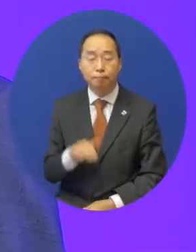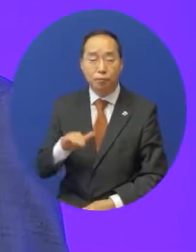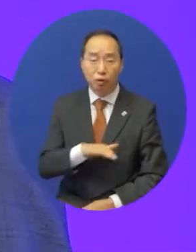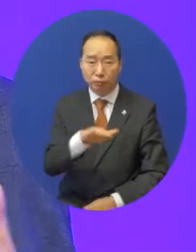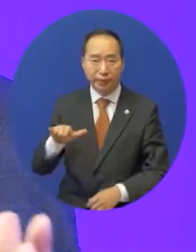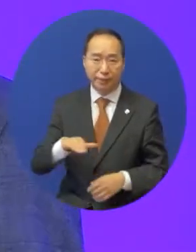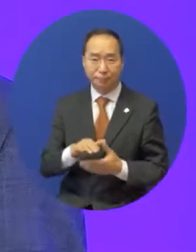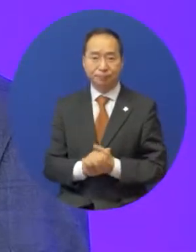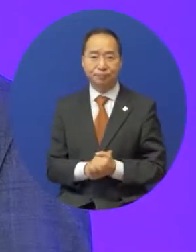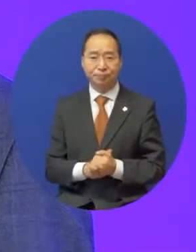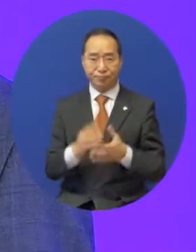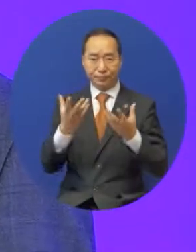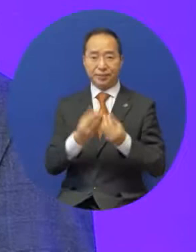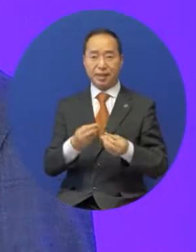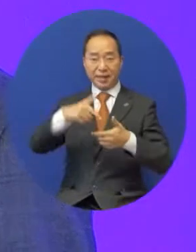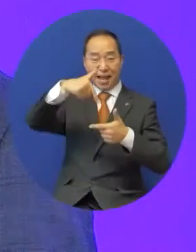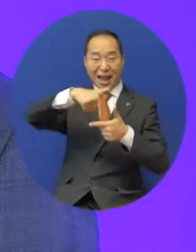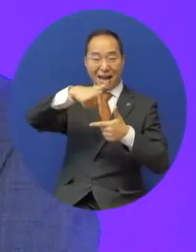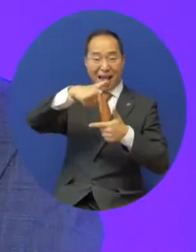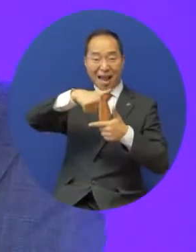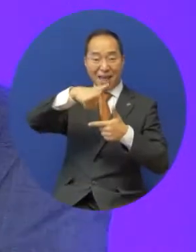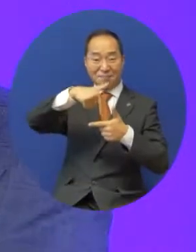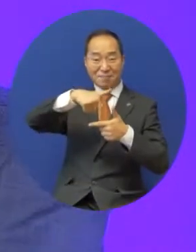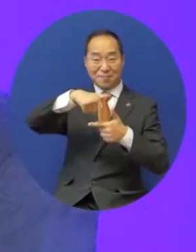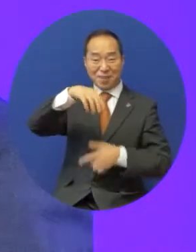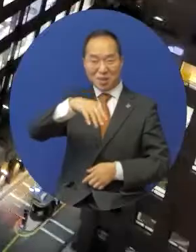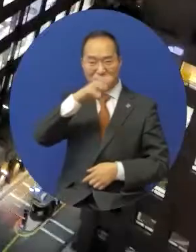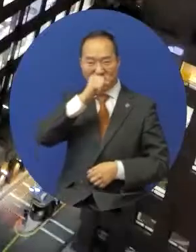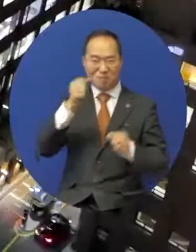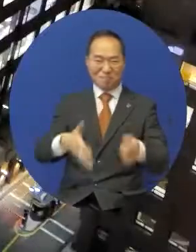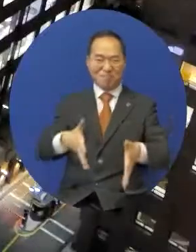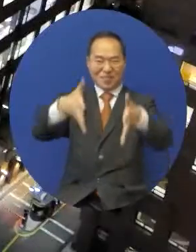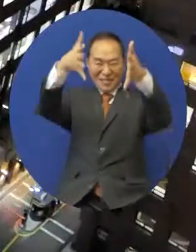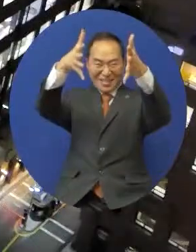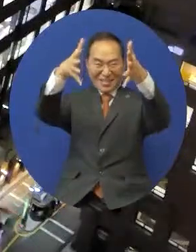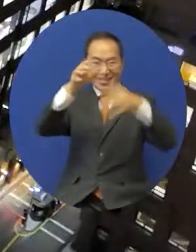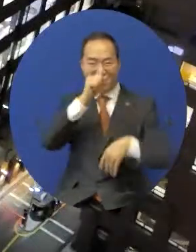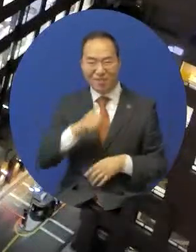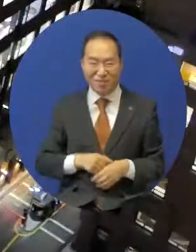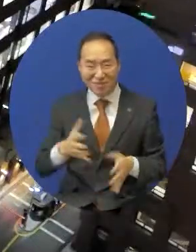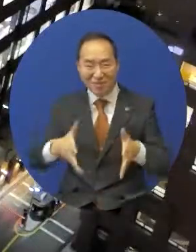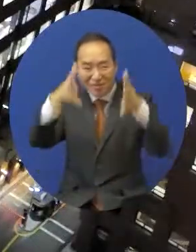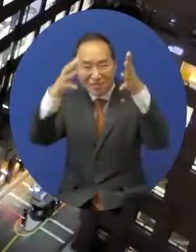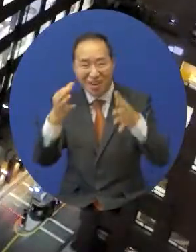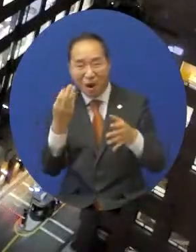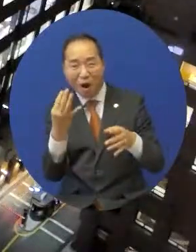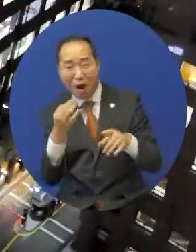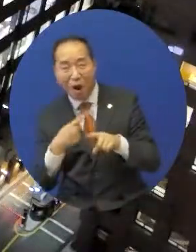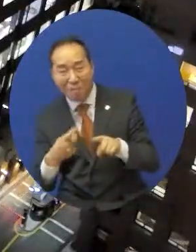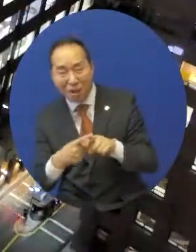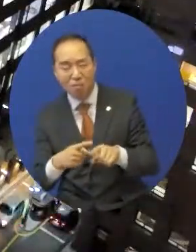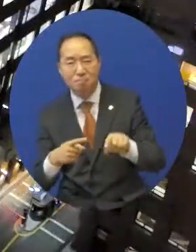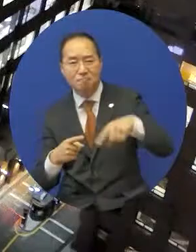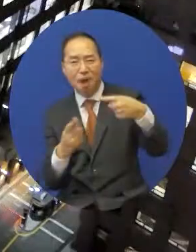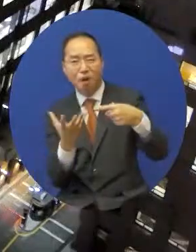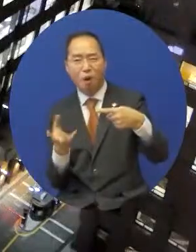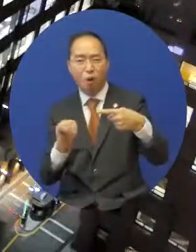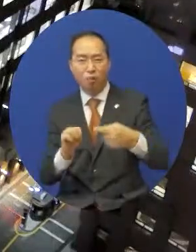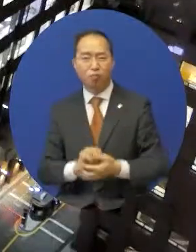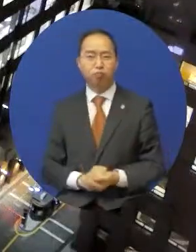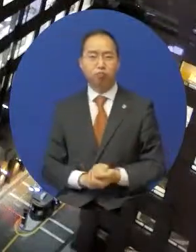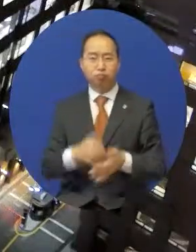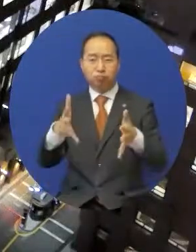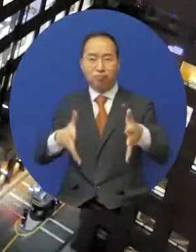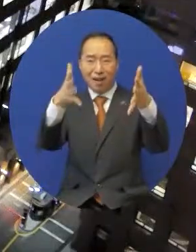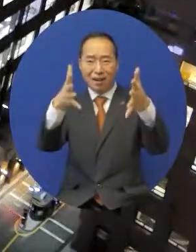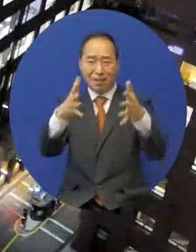이제 강남에 좋은 빌딩이 있는데 한 100억 하는 거야.